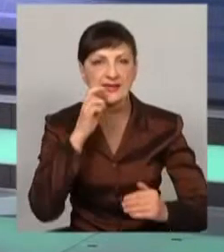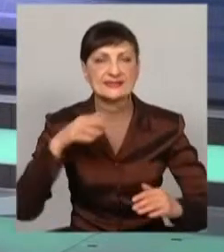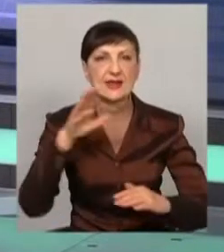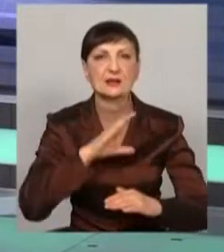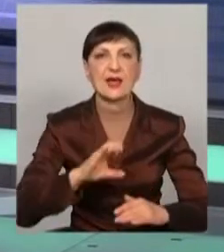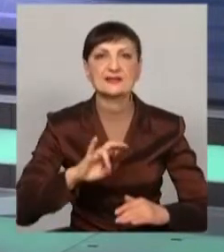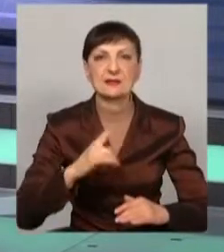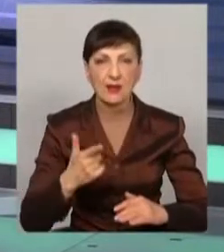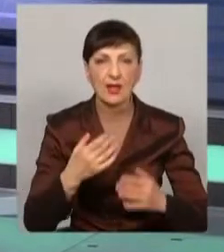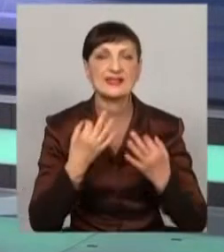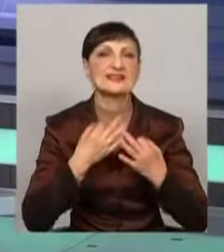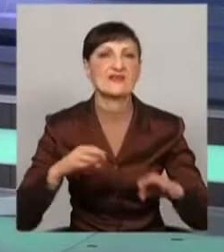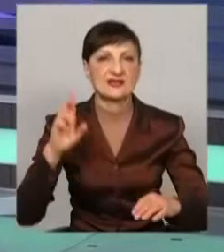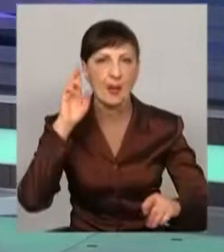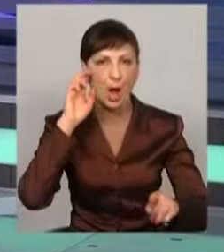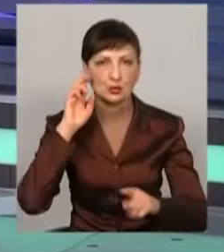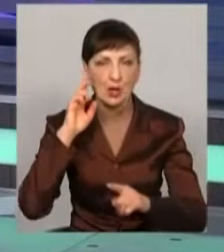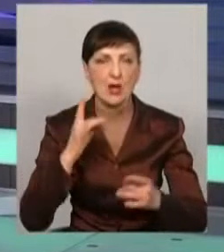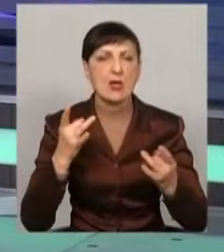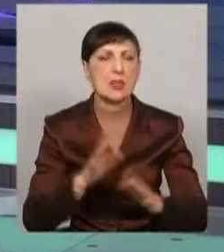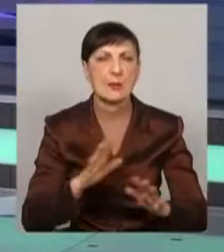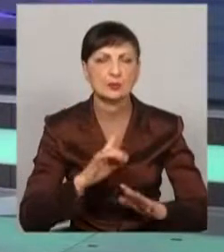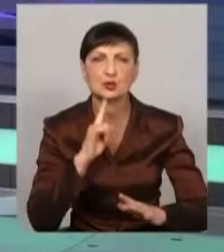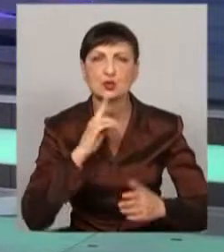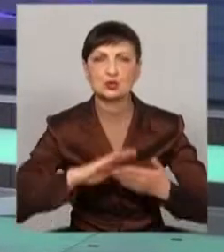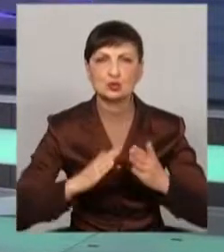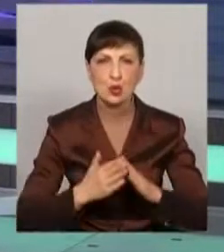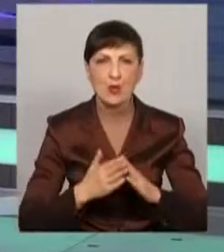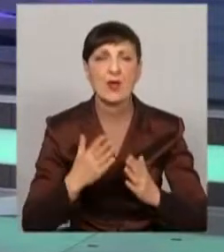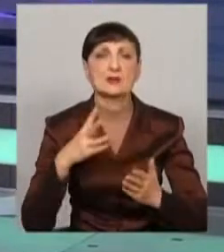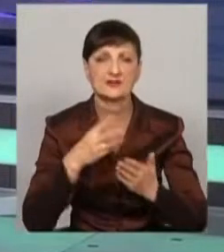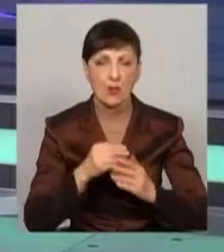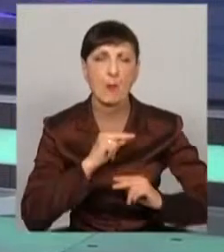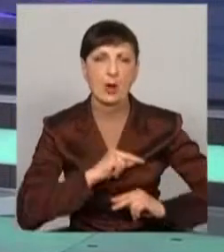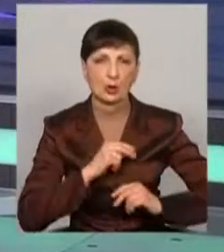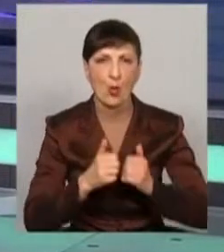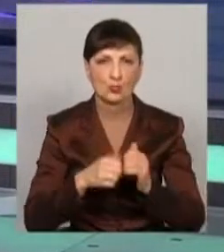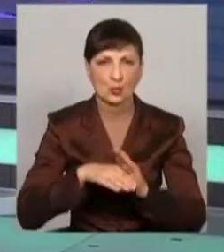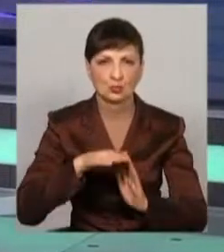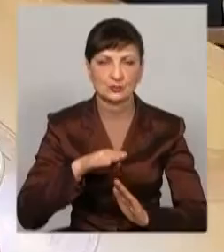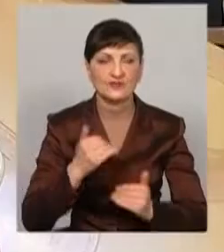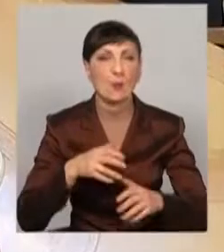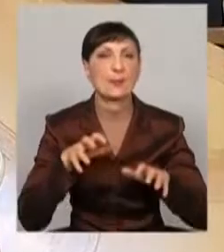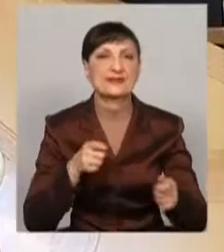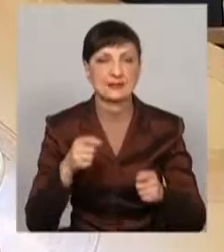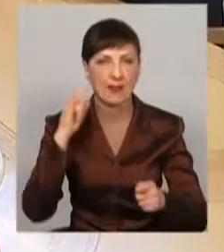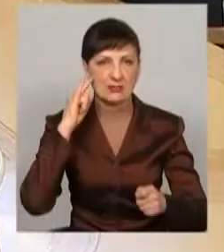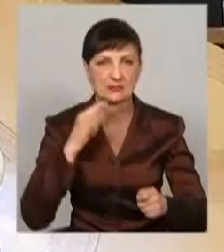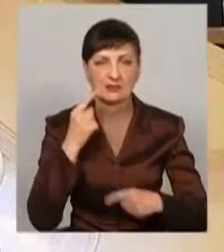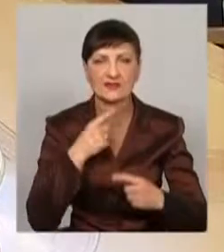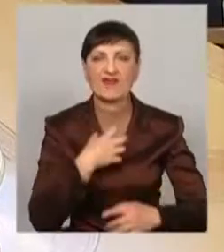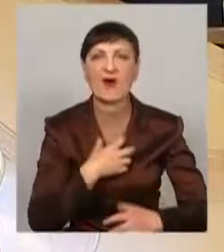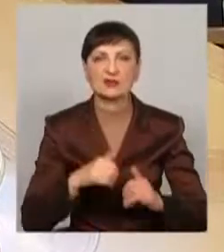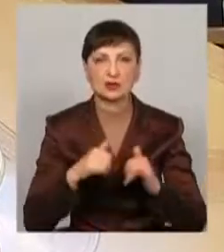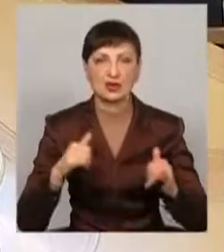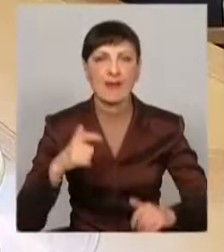Содружества, независимых государств, в непростых условиях углубляют свое партнерство. Между тем, президент Казахстана отметил важность